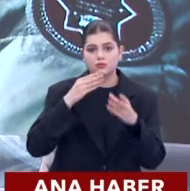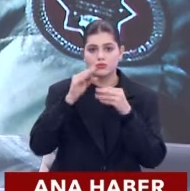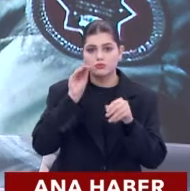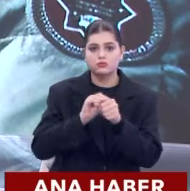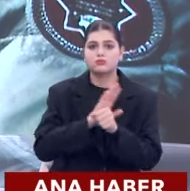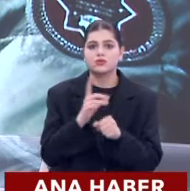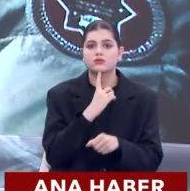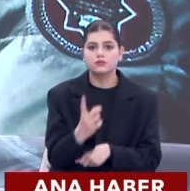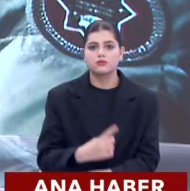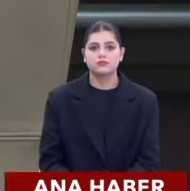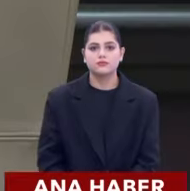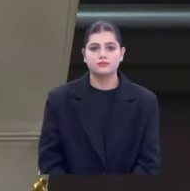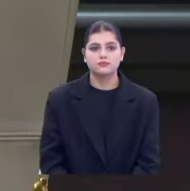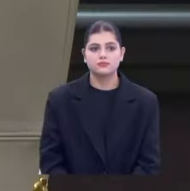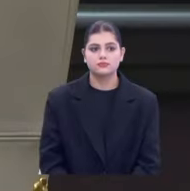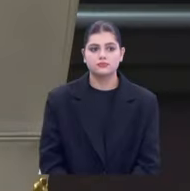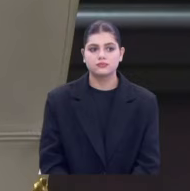konuştu.